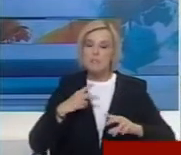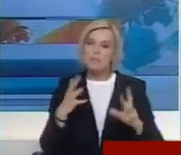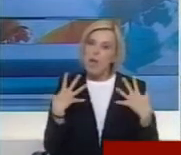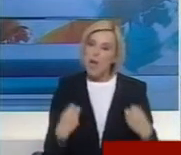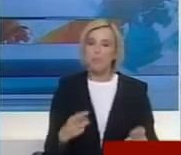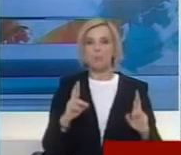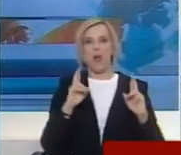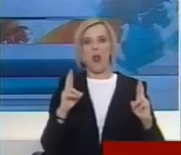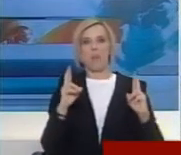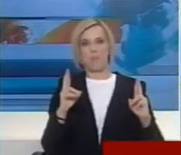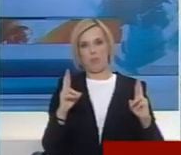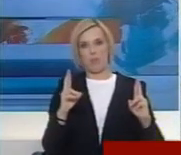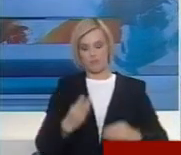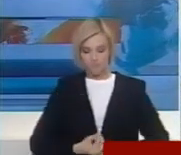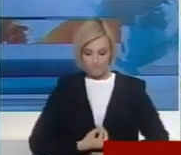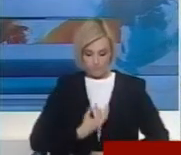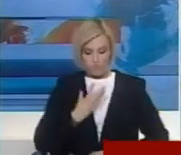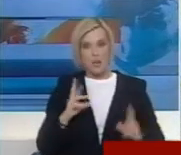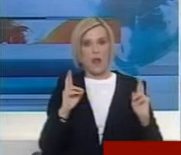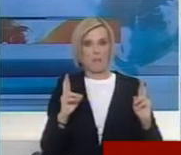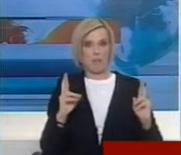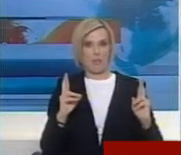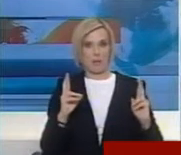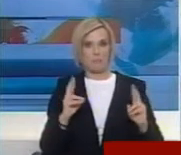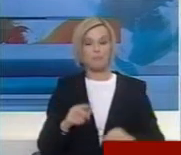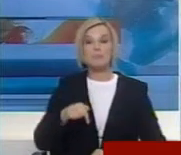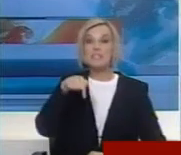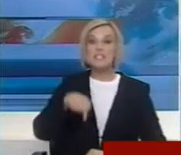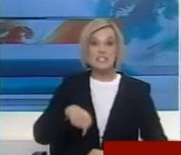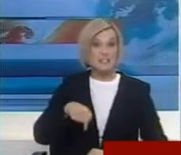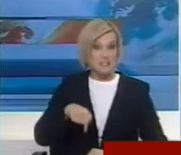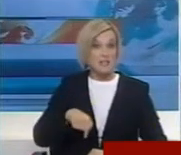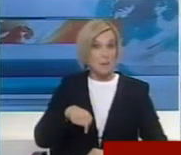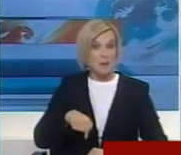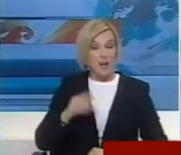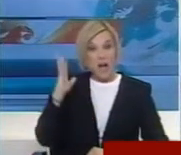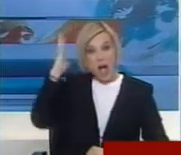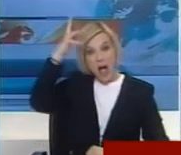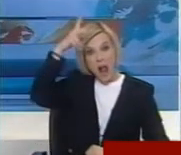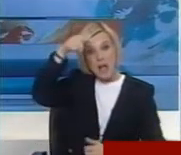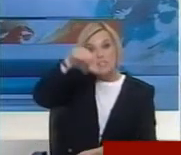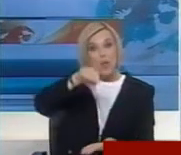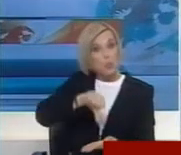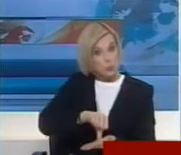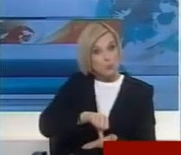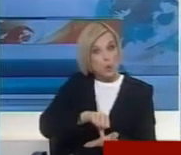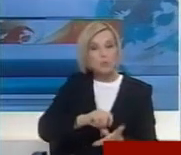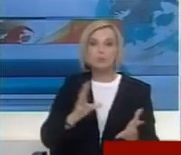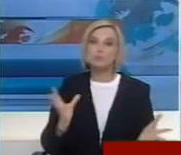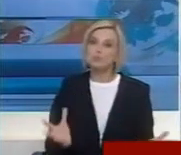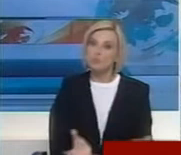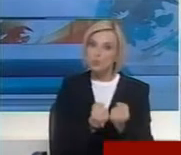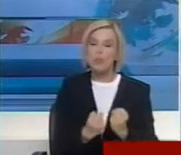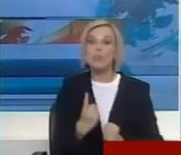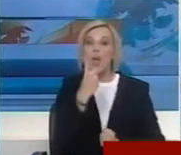ελπίδα. Σήμερα στην Αλεξανδρούπολη, από την ηρωική ιατρονοσηστική ομάδα, αποσωληνώθηκε ένα περιστατικό και ένα